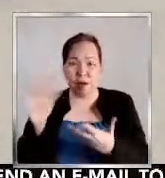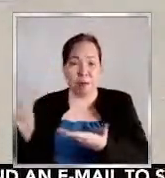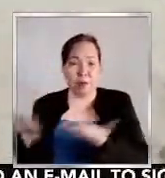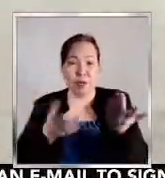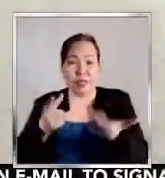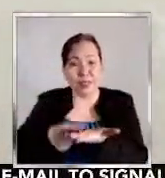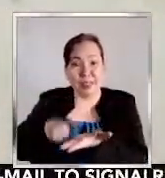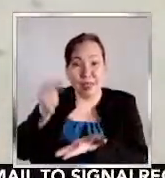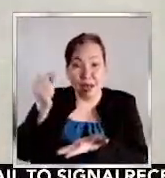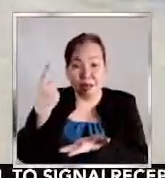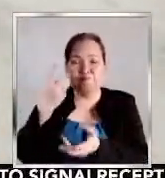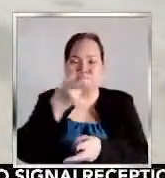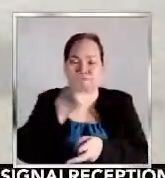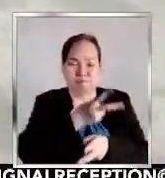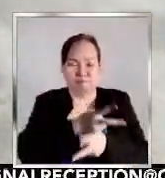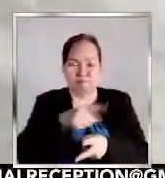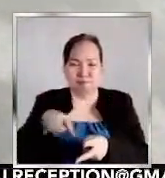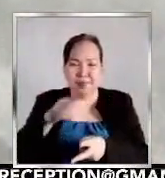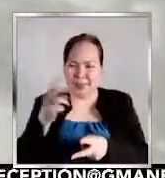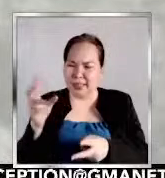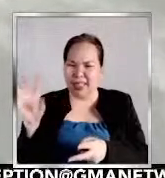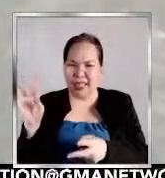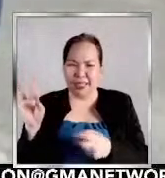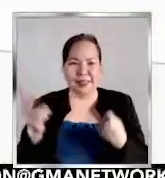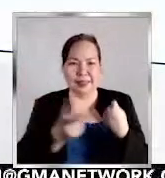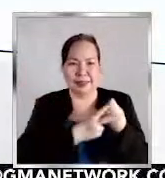Jonathan Andal, Nakatutok, 24 Oras.